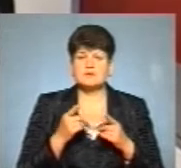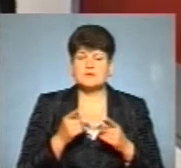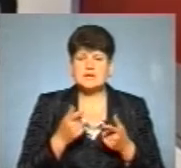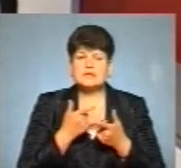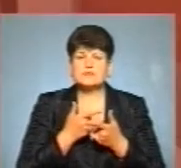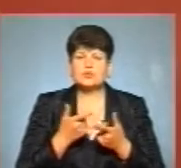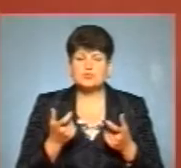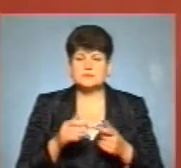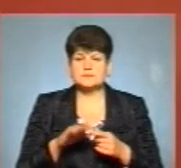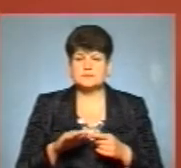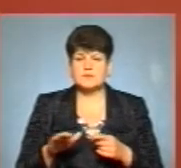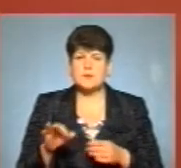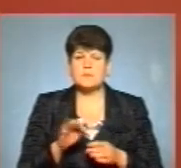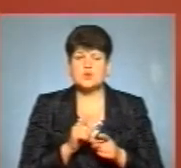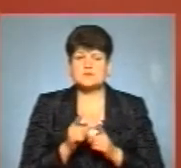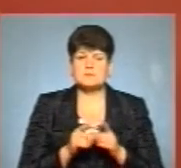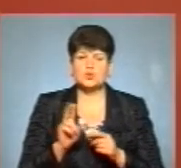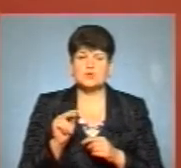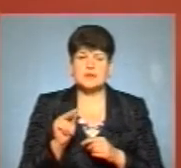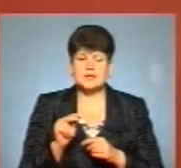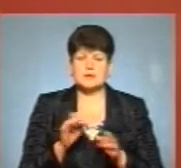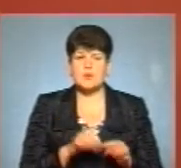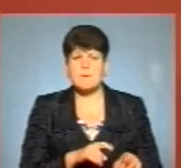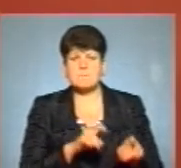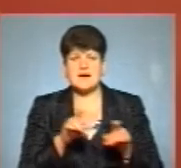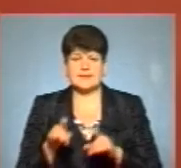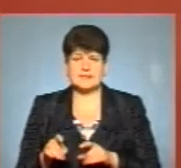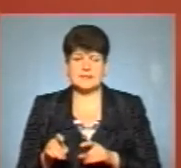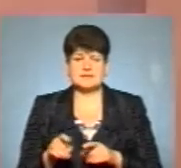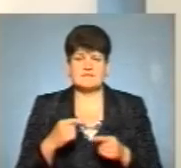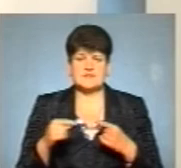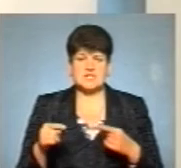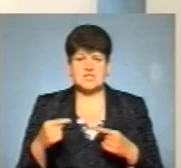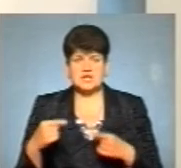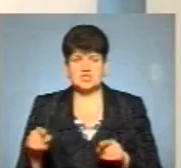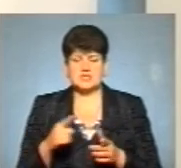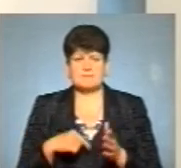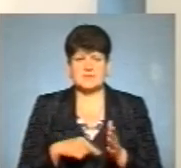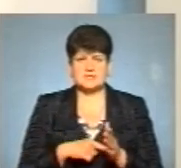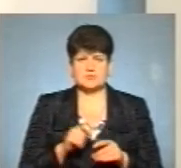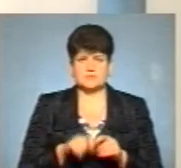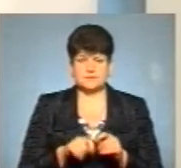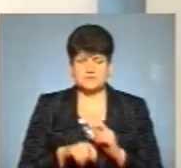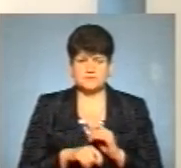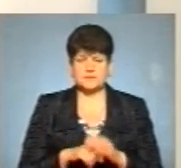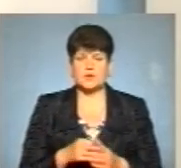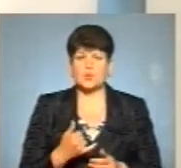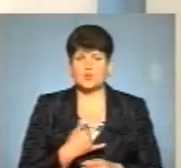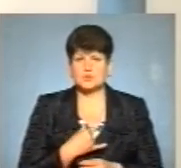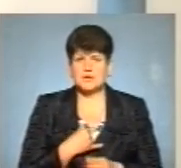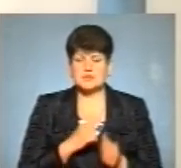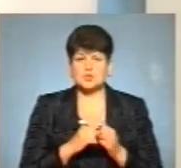інформуєте абітурієнтів про зміну дати, про перенесення в інше місто тестування? В нас